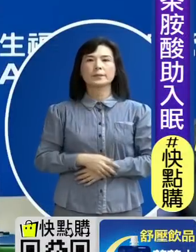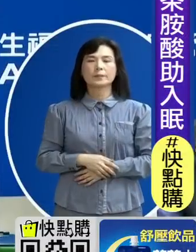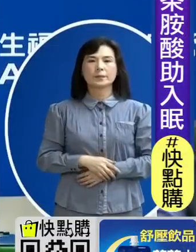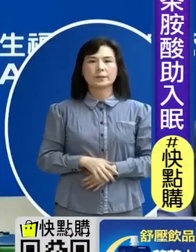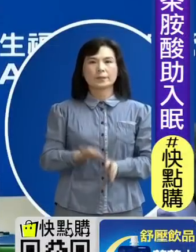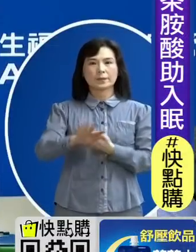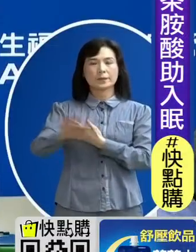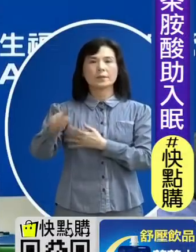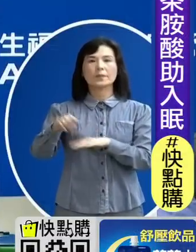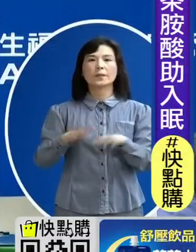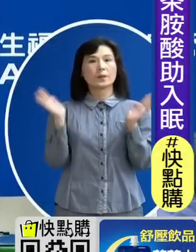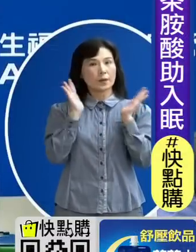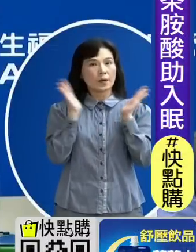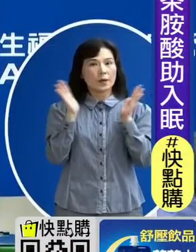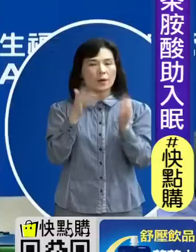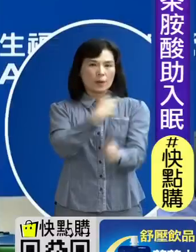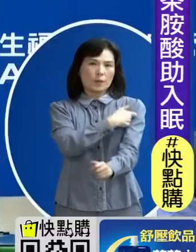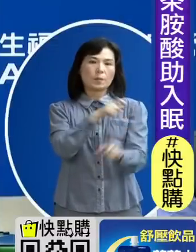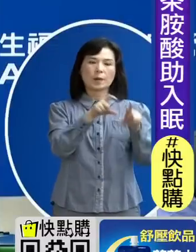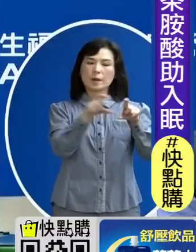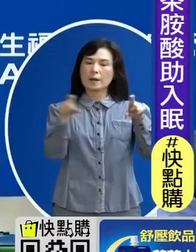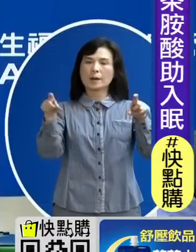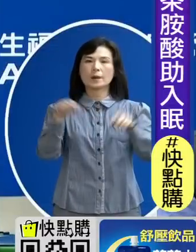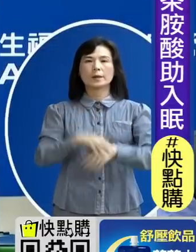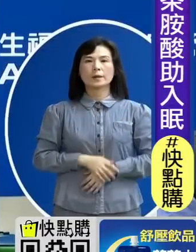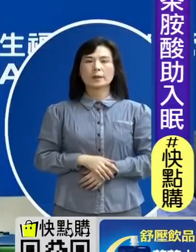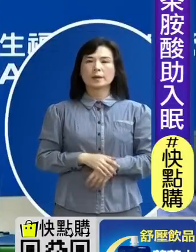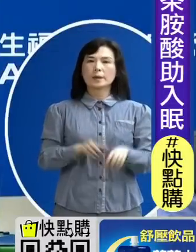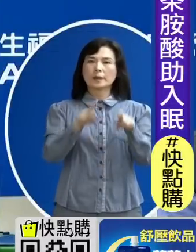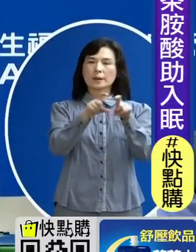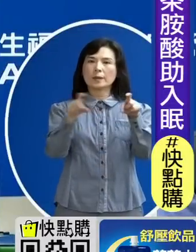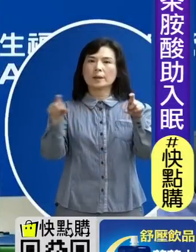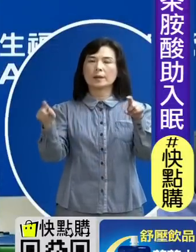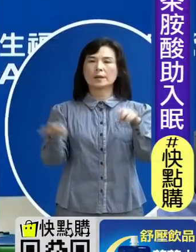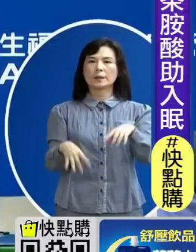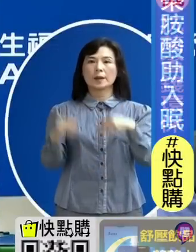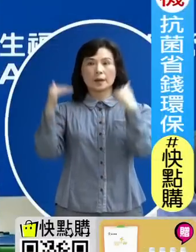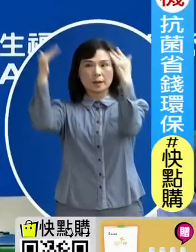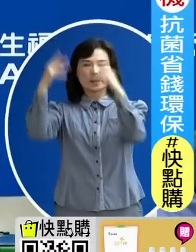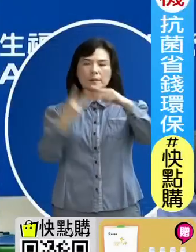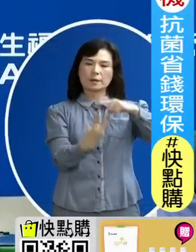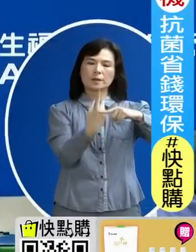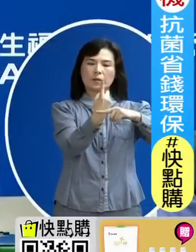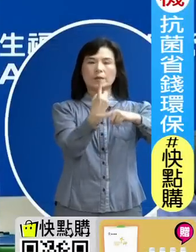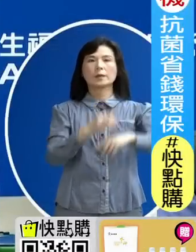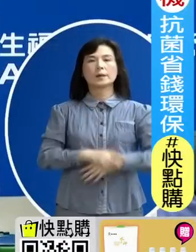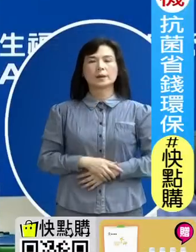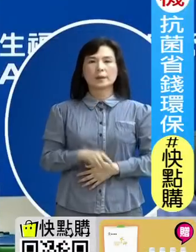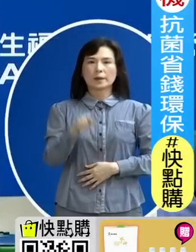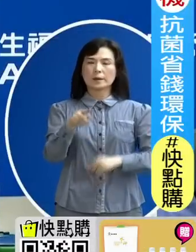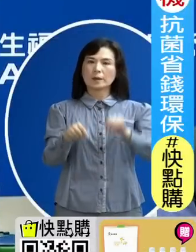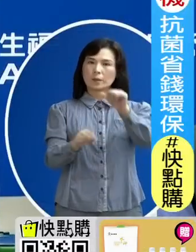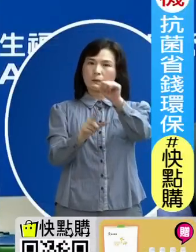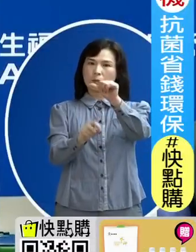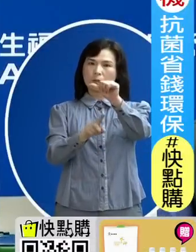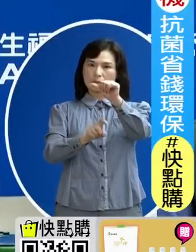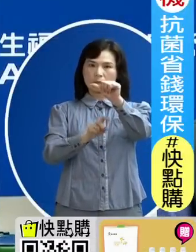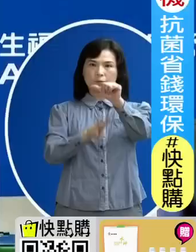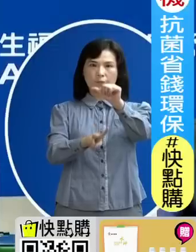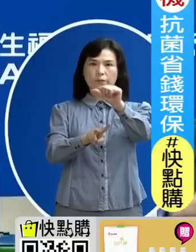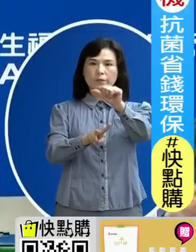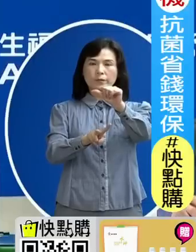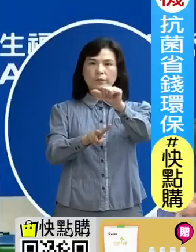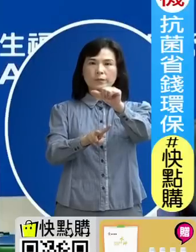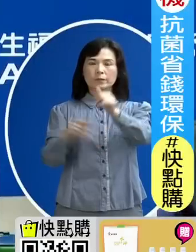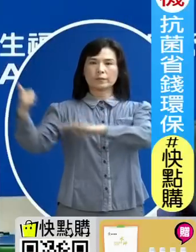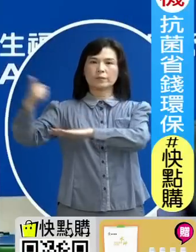哦，说不定他就是因为想选举才这样子，因为大家都有钱赚，未来他才有更多人愿意抖内他。我小人之心度君子之腹，